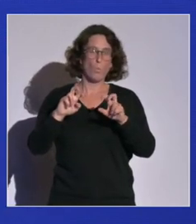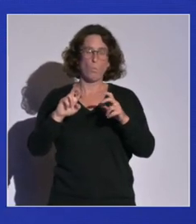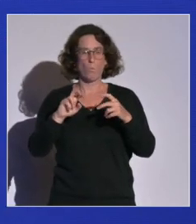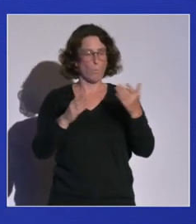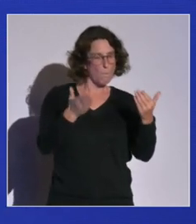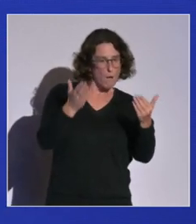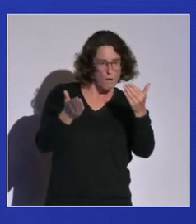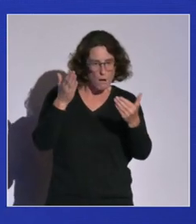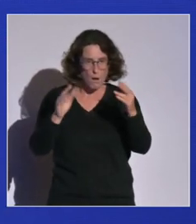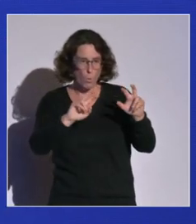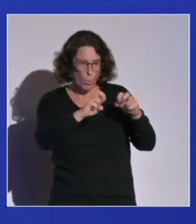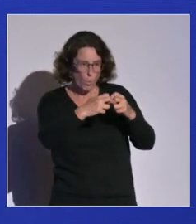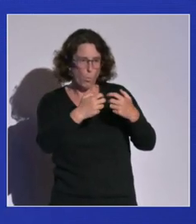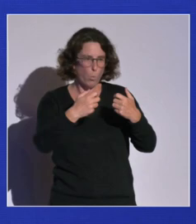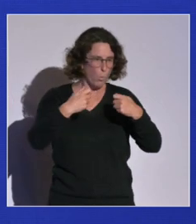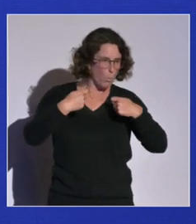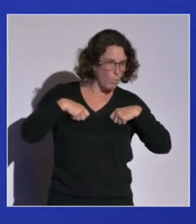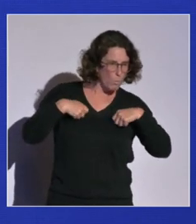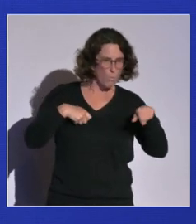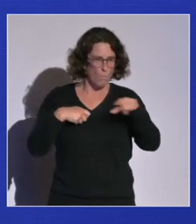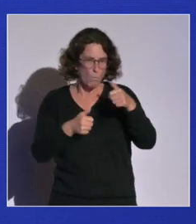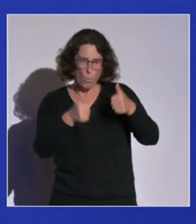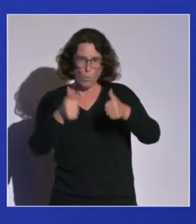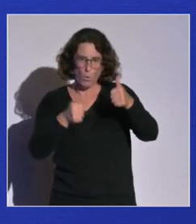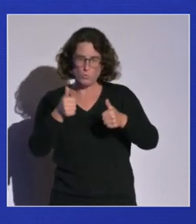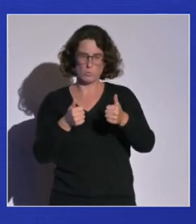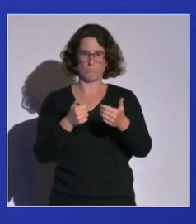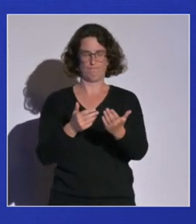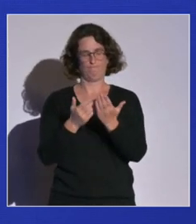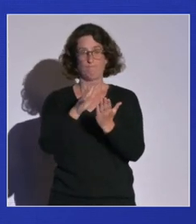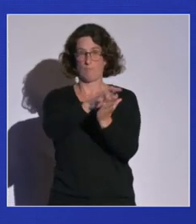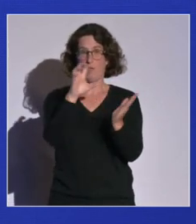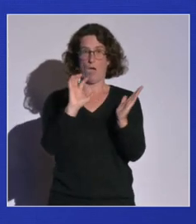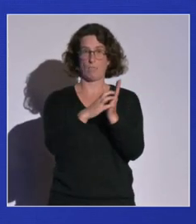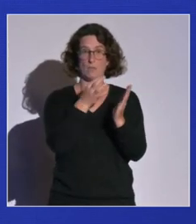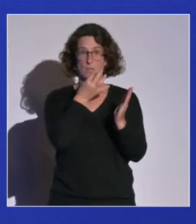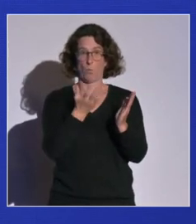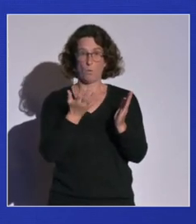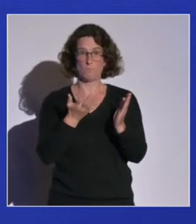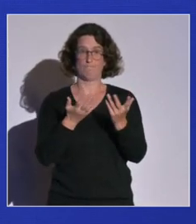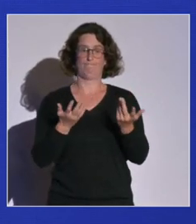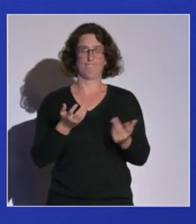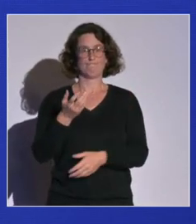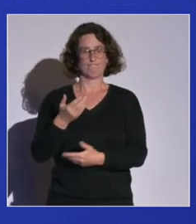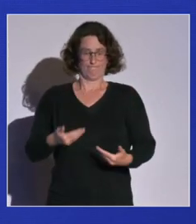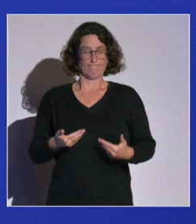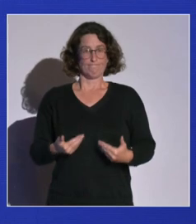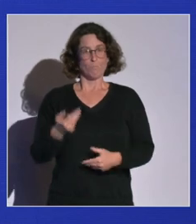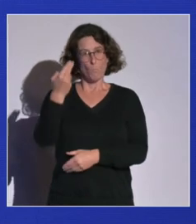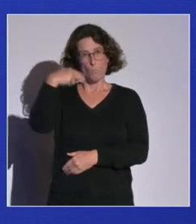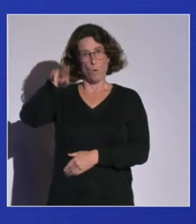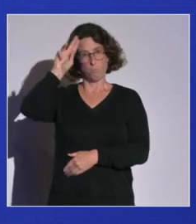comparatifs et les concurrences possibles, il dit désormais en Europe, la première place en